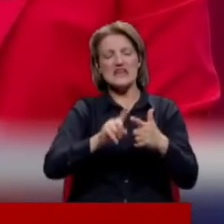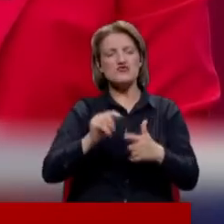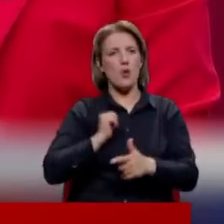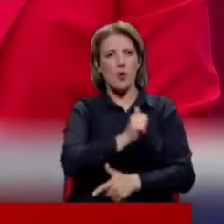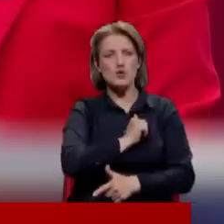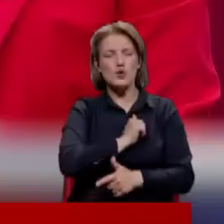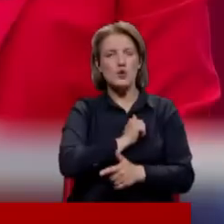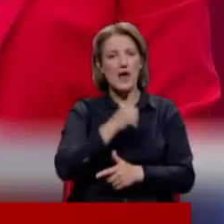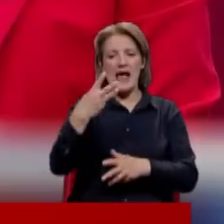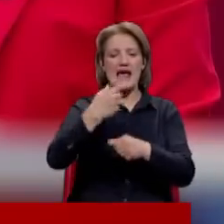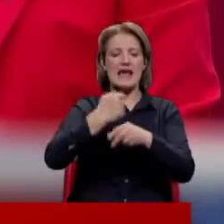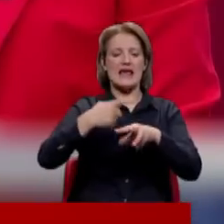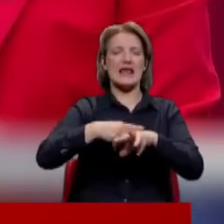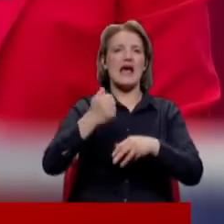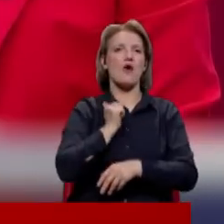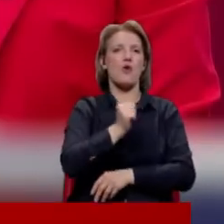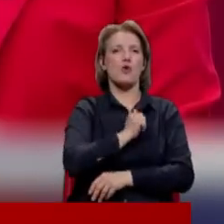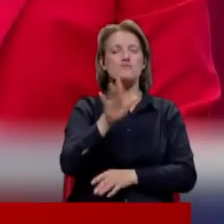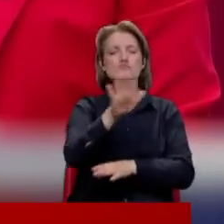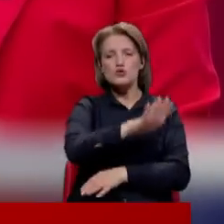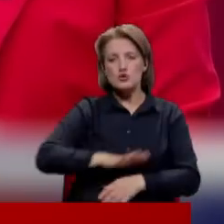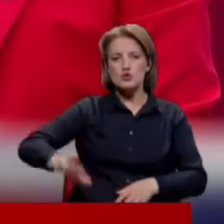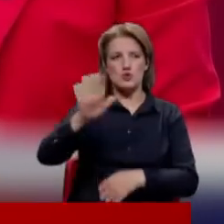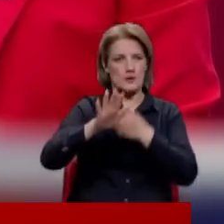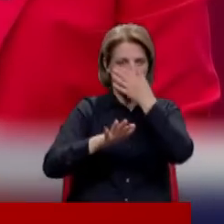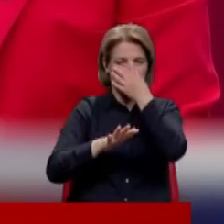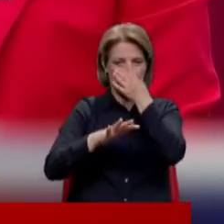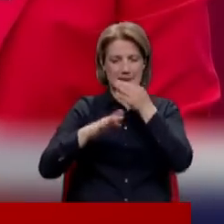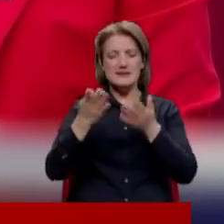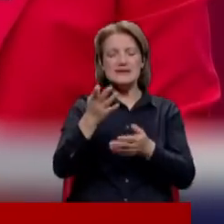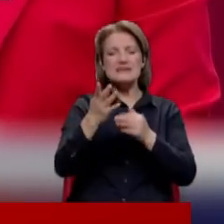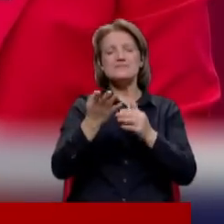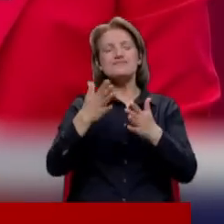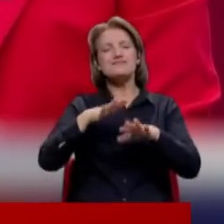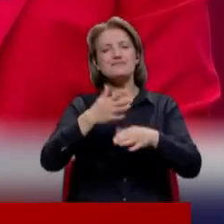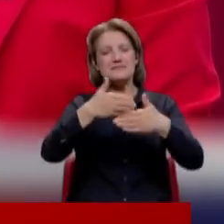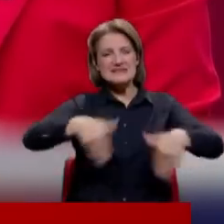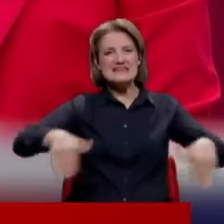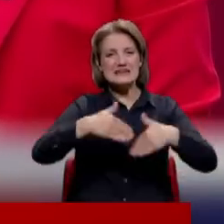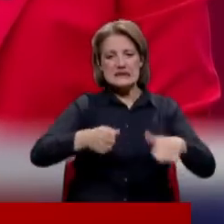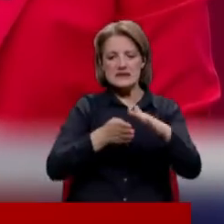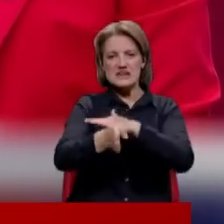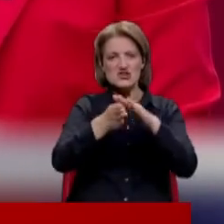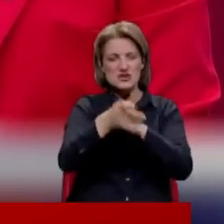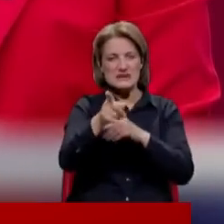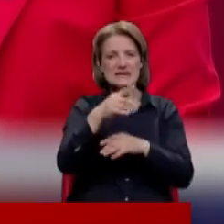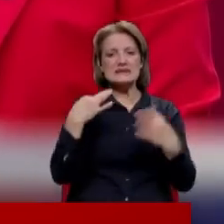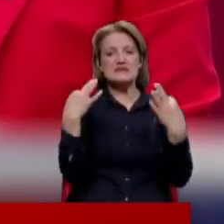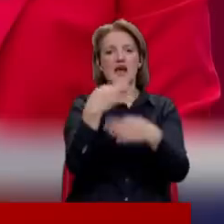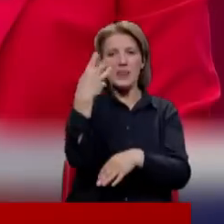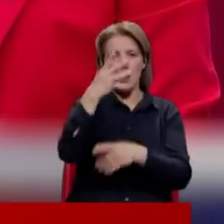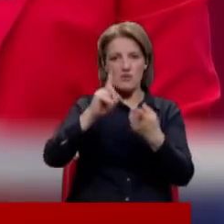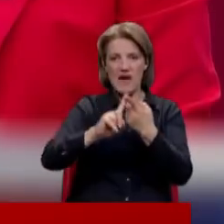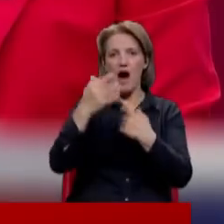ordusu, Güney ordu. Bütün sınırların yani eleğe döndüğü, kevgire döndüğü bir noktada Sayın Erdoğan'ın